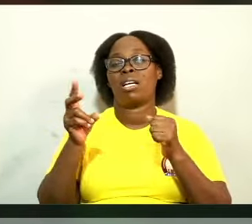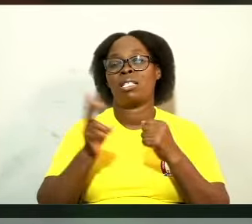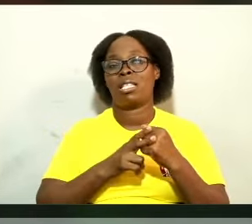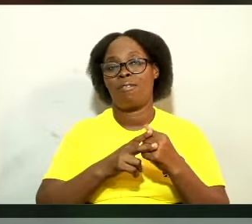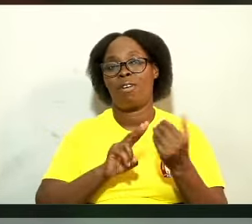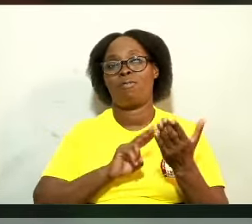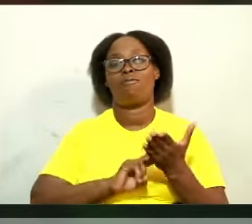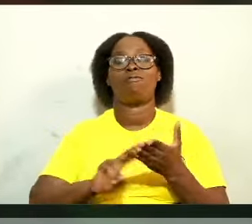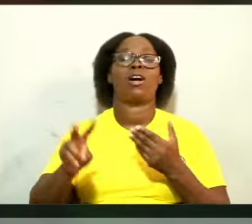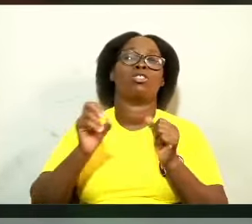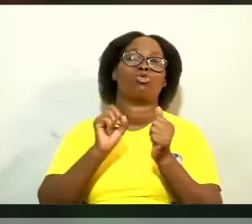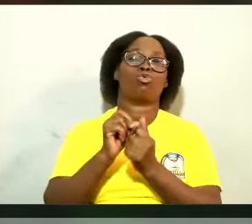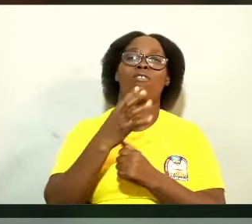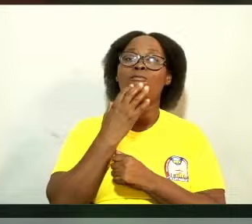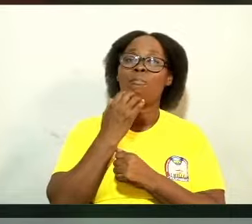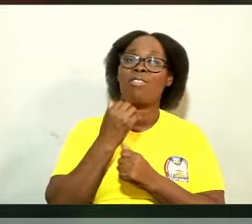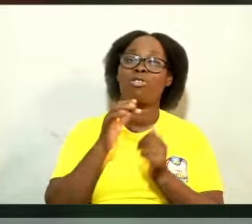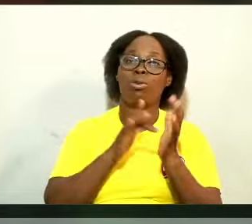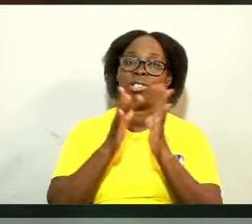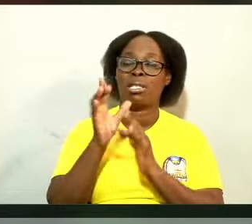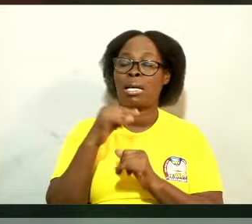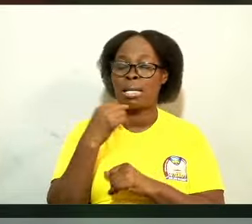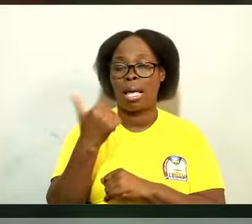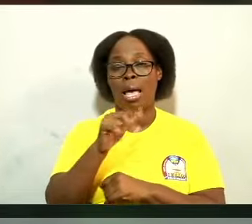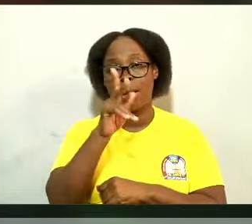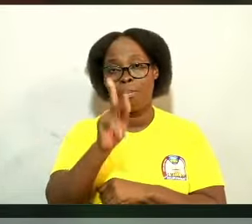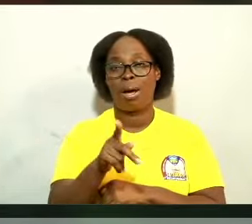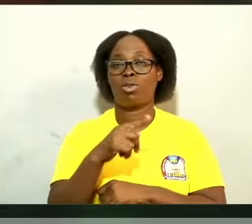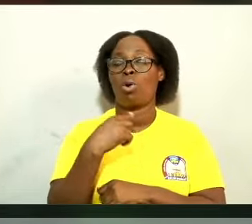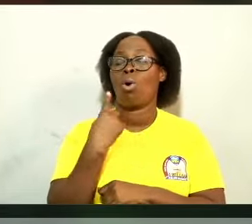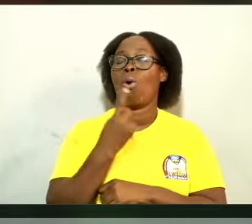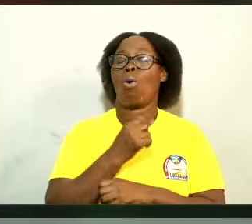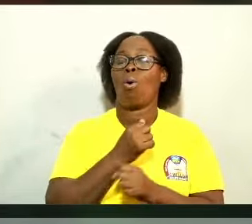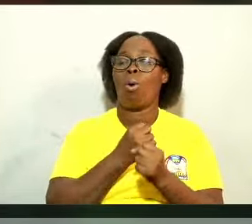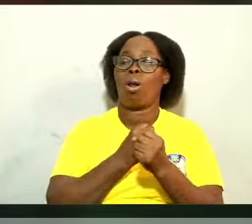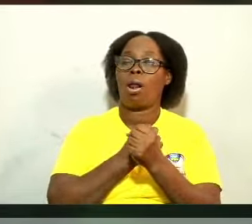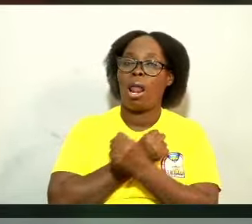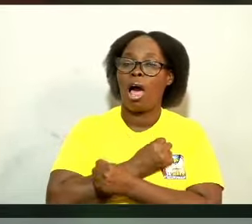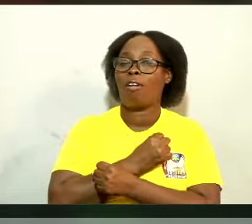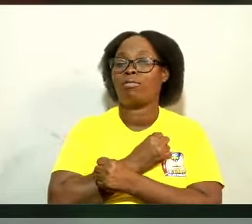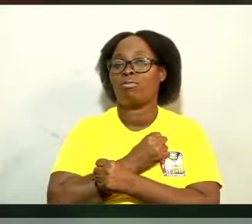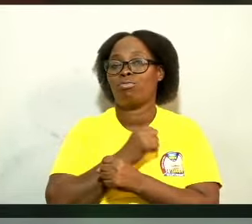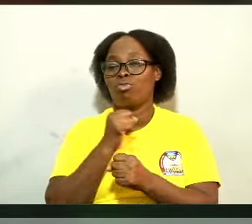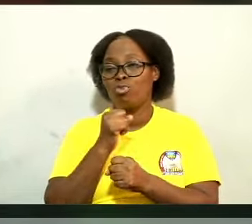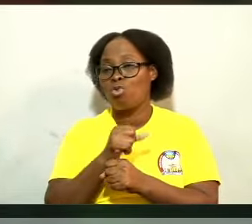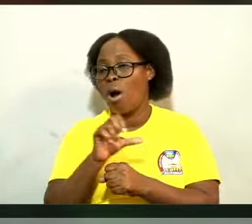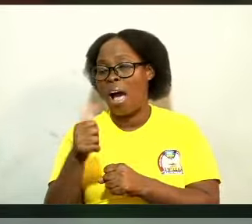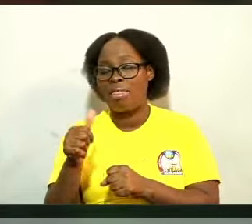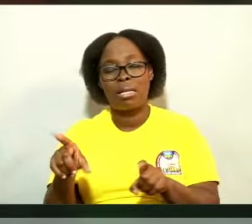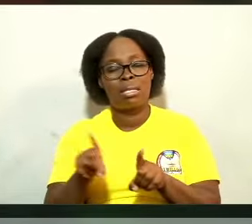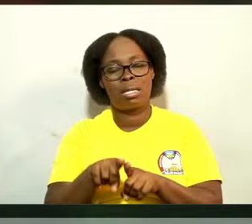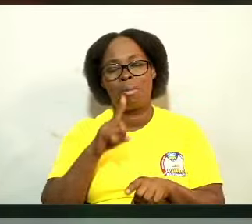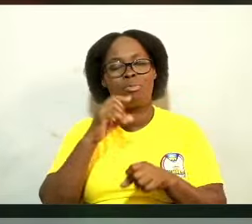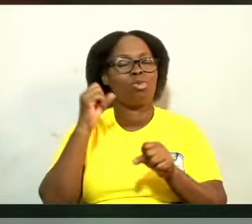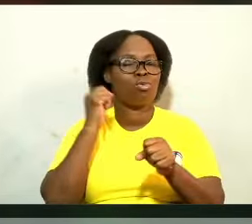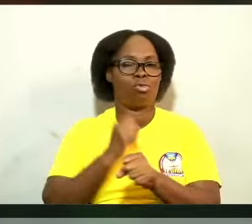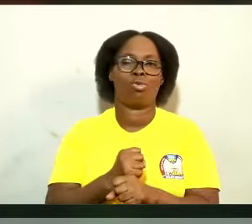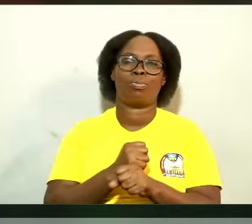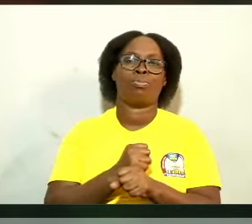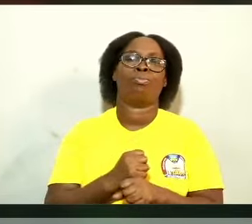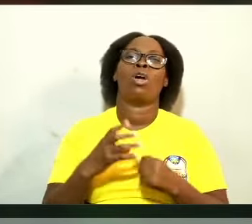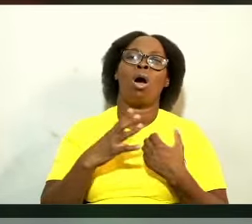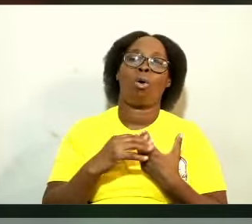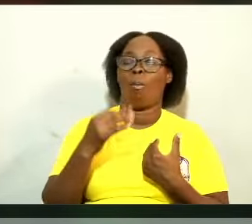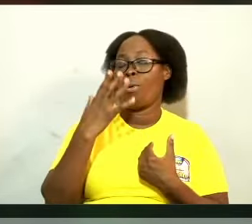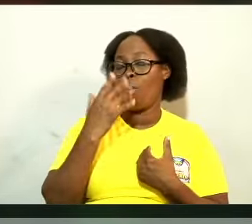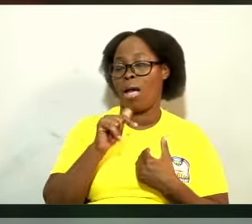7:12 Mathayo, Yesu anasema yoyote mpendayo kutendewa na watu, na nyinyi watendeni hivyo hivyo, maana